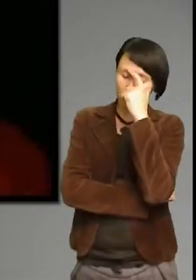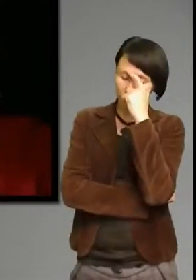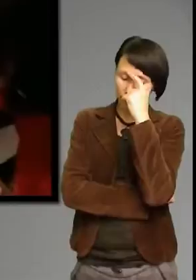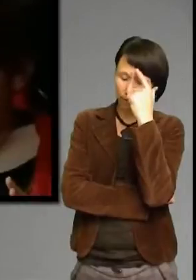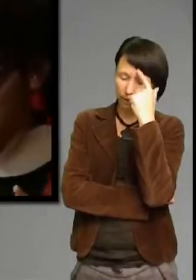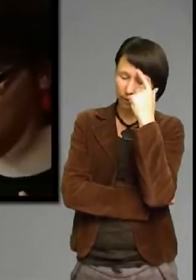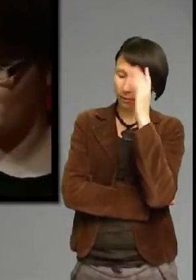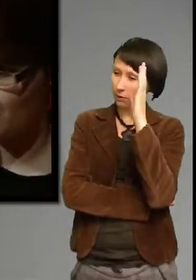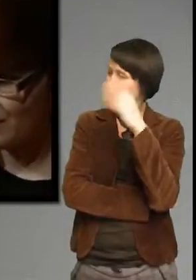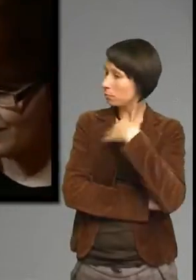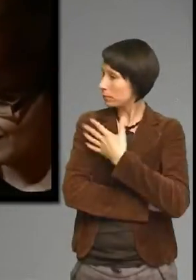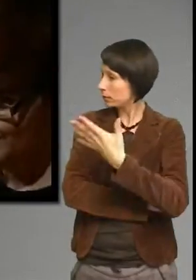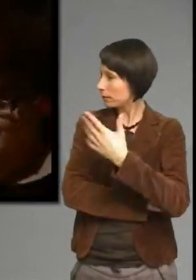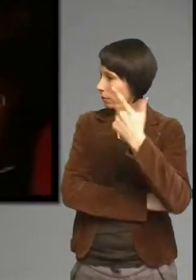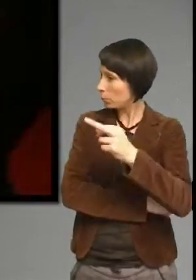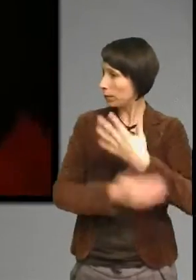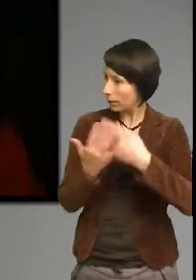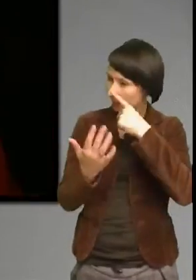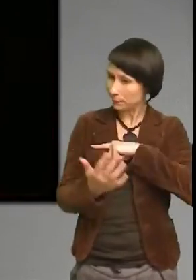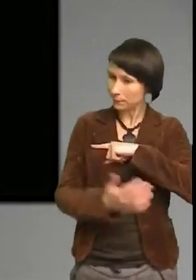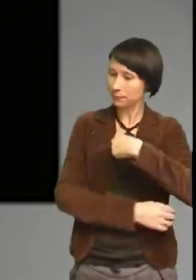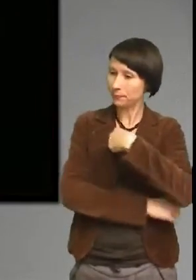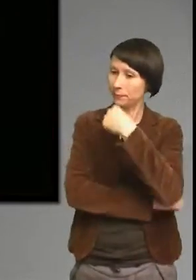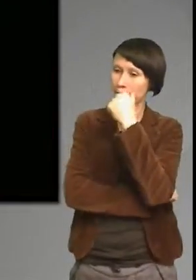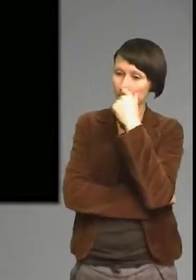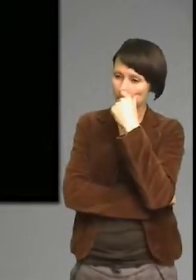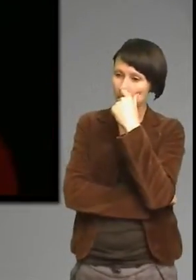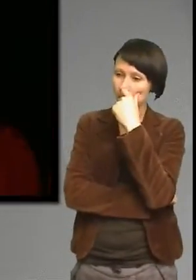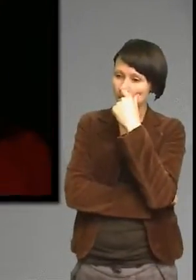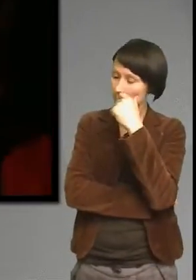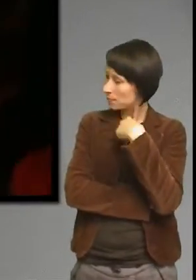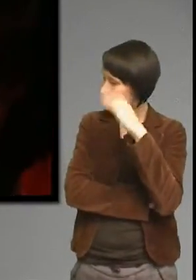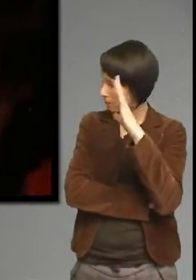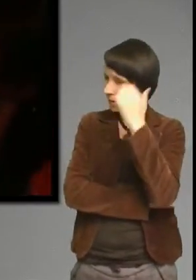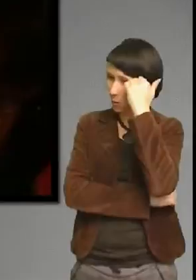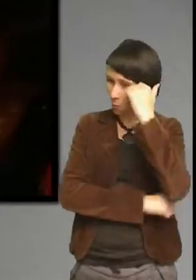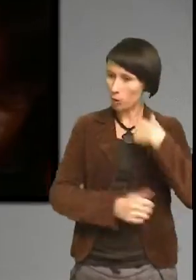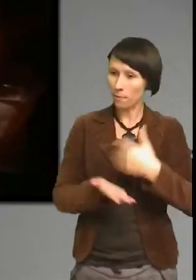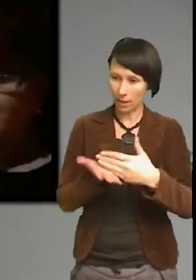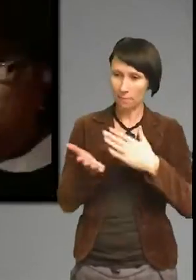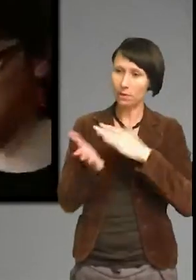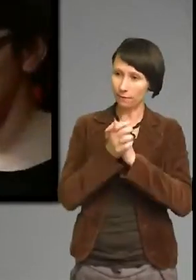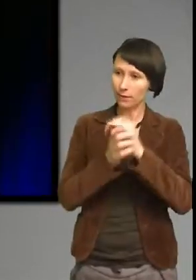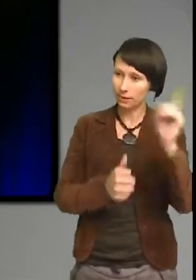Okej, shit vad pinsamt, vilken tur att det där inte var jag. Okej, det här måste jag verkligen komma ihåg och berätta för mina vänner.